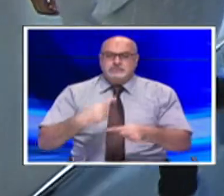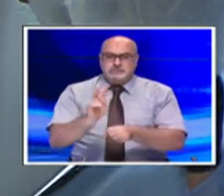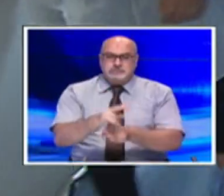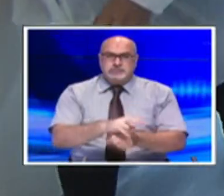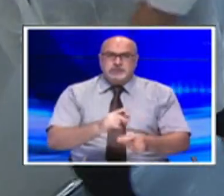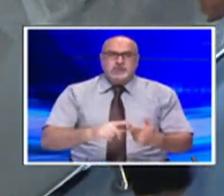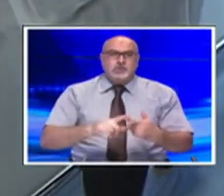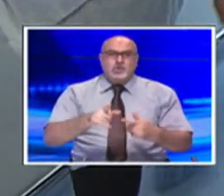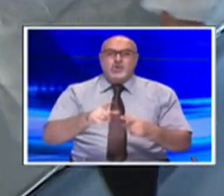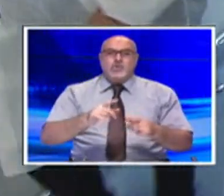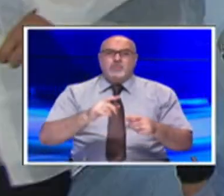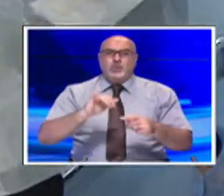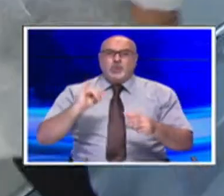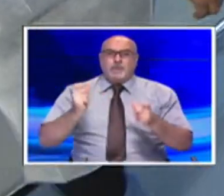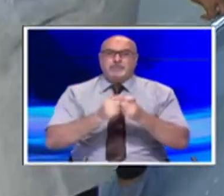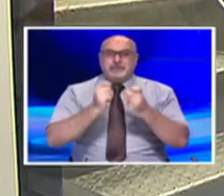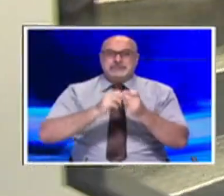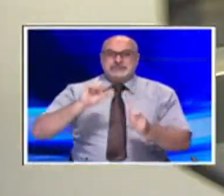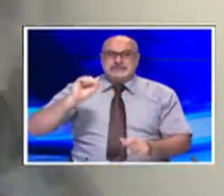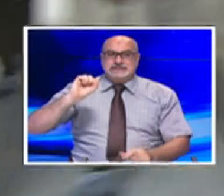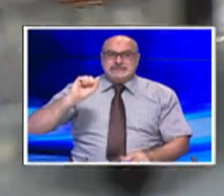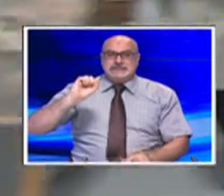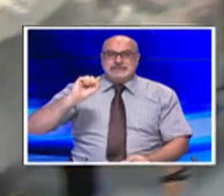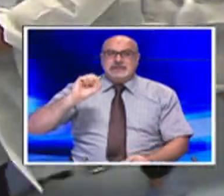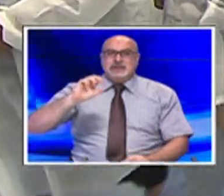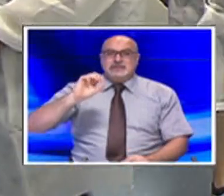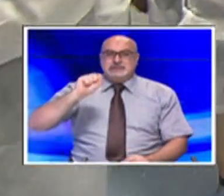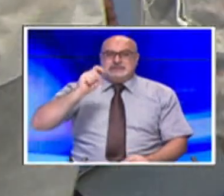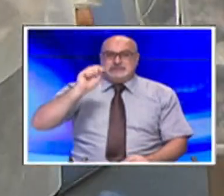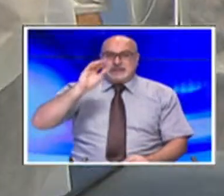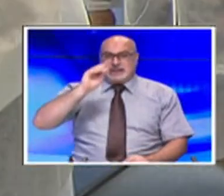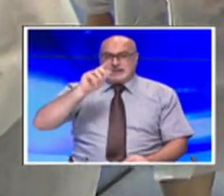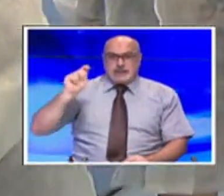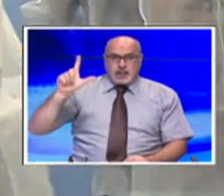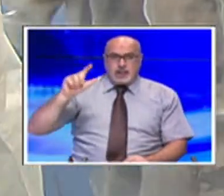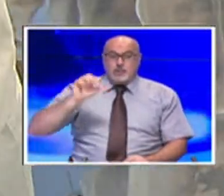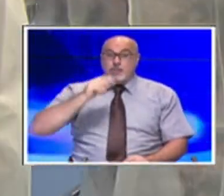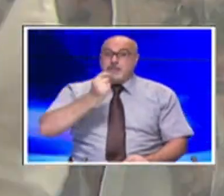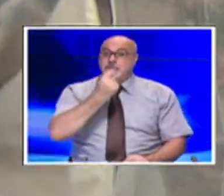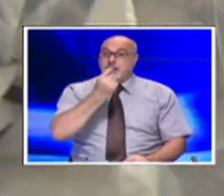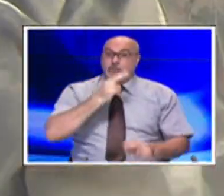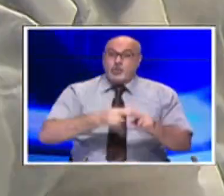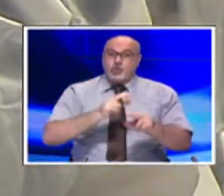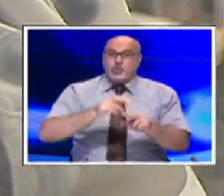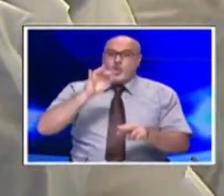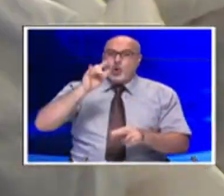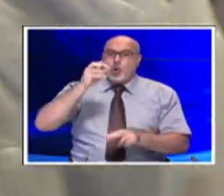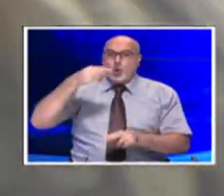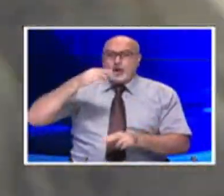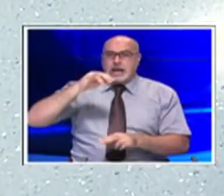جاهزية مجمع صيدال بالحراج والدفعة الأولى من الكلوروكين التي ستوجه